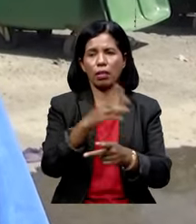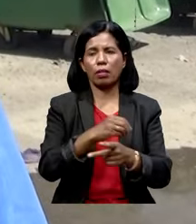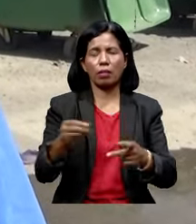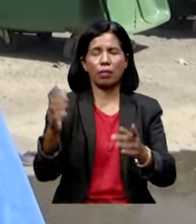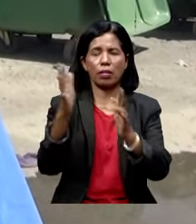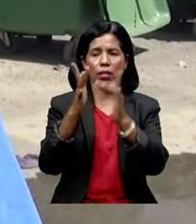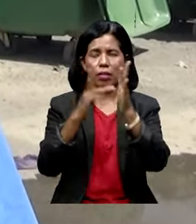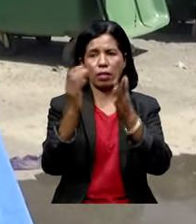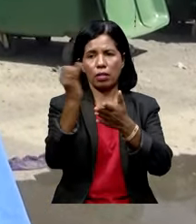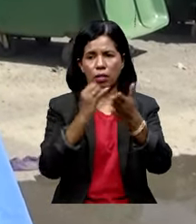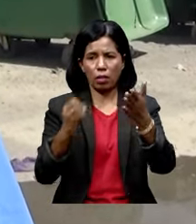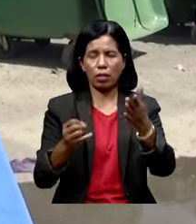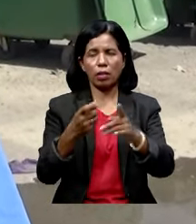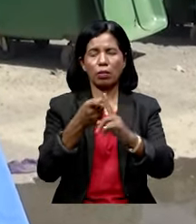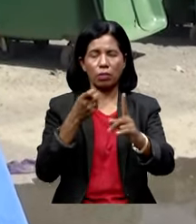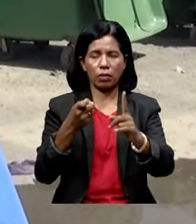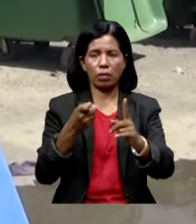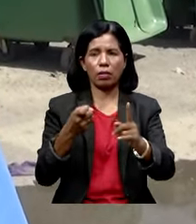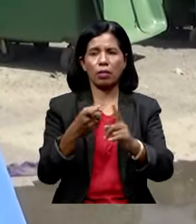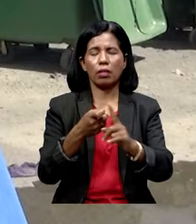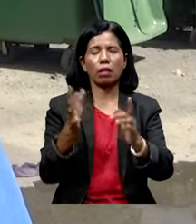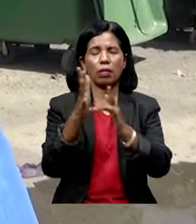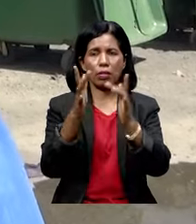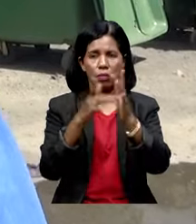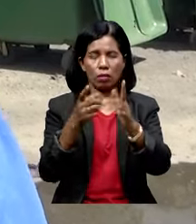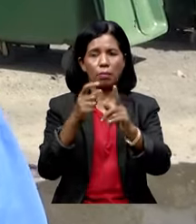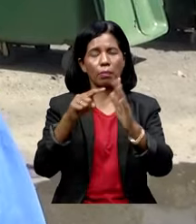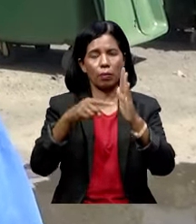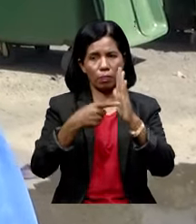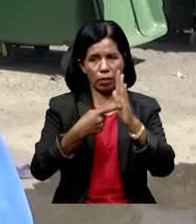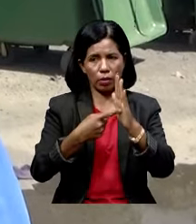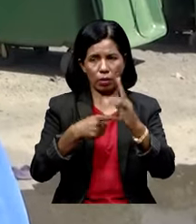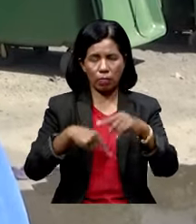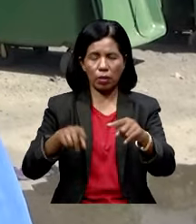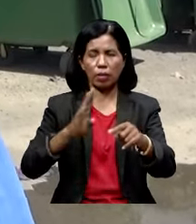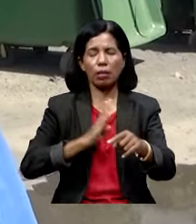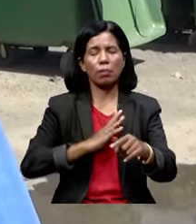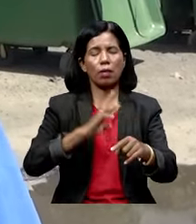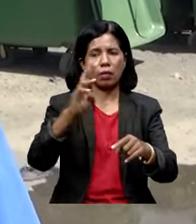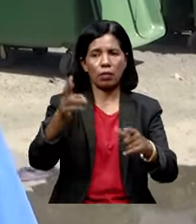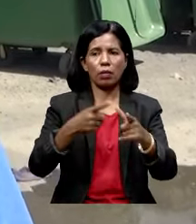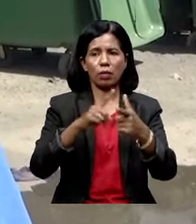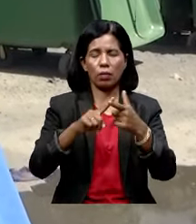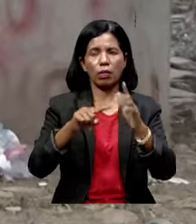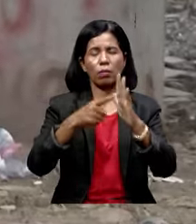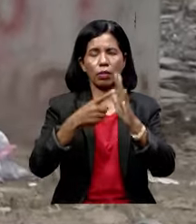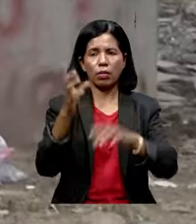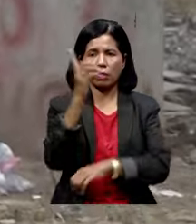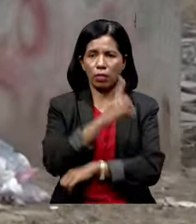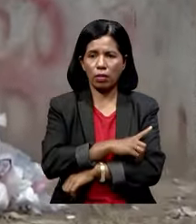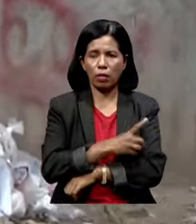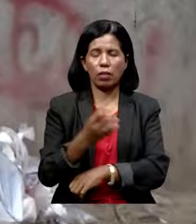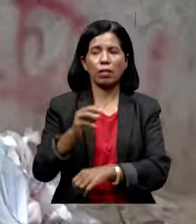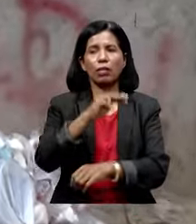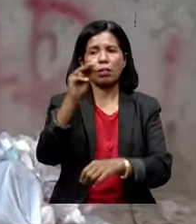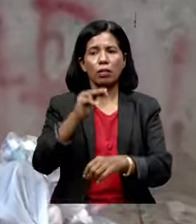lu partis Kristu Rei ni lu kuistar su Kristu Rei saya fari to be koras apa pokoknya aku ohing ne persegunda